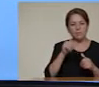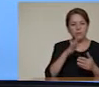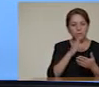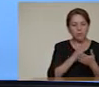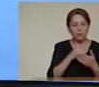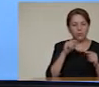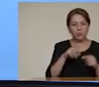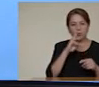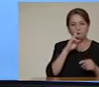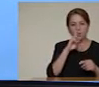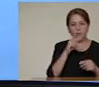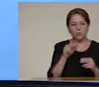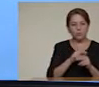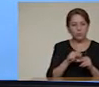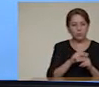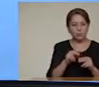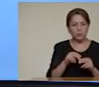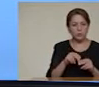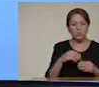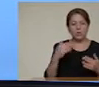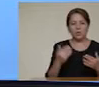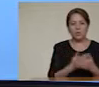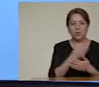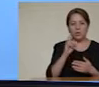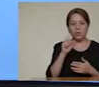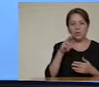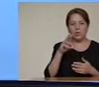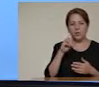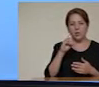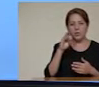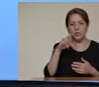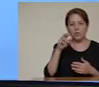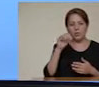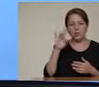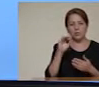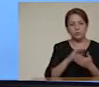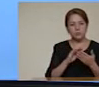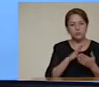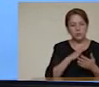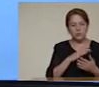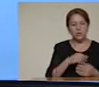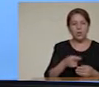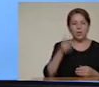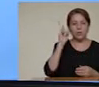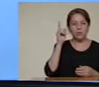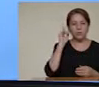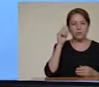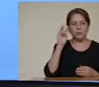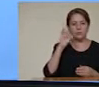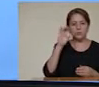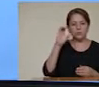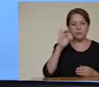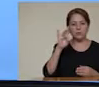xatosini to'g'irlash asnosida yangi kalendar yuzaga keldi. Va qadimgi Misr kalendari